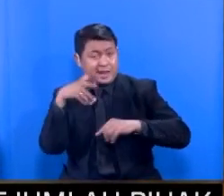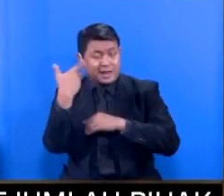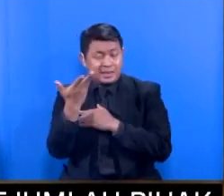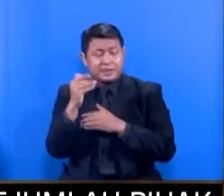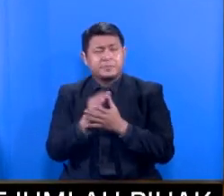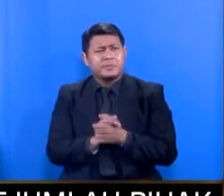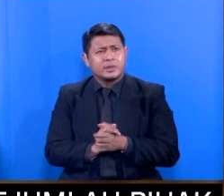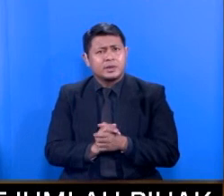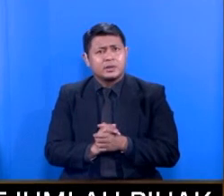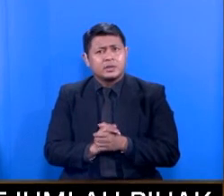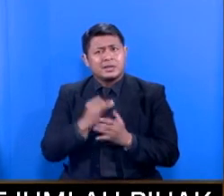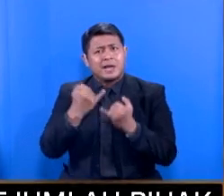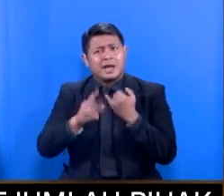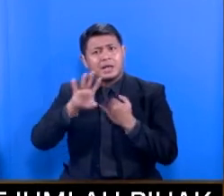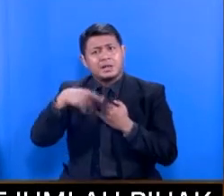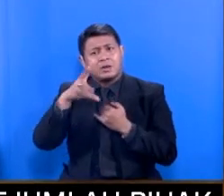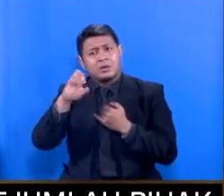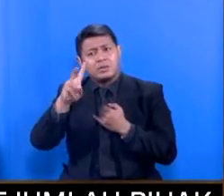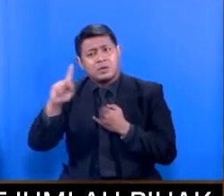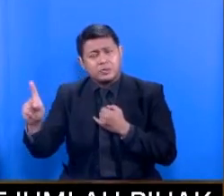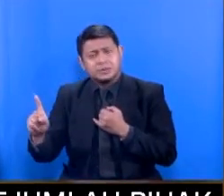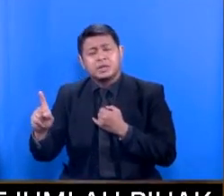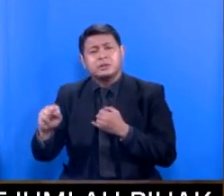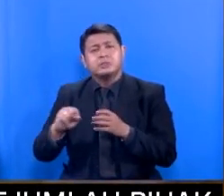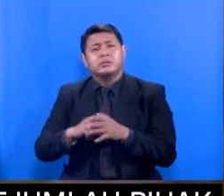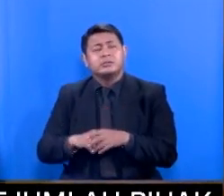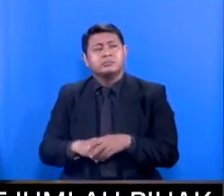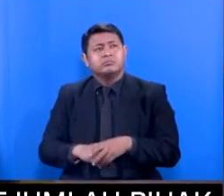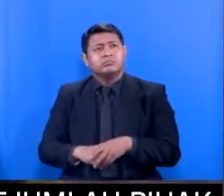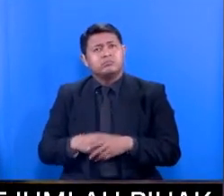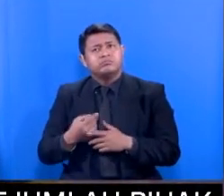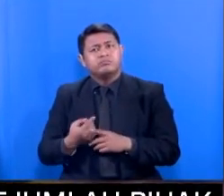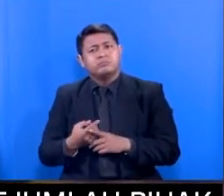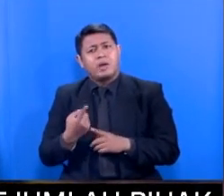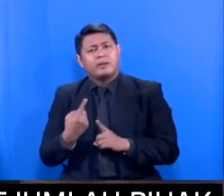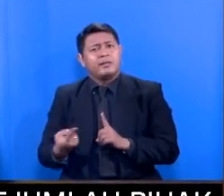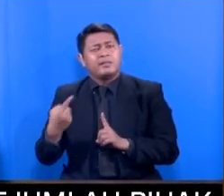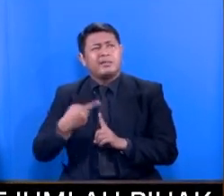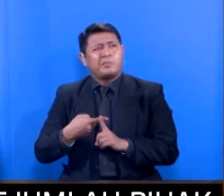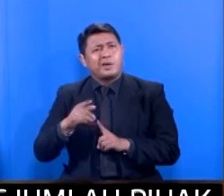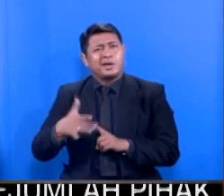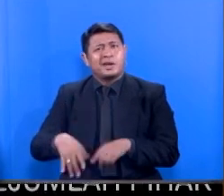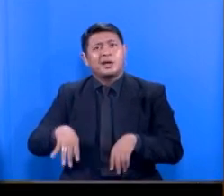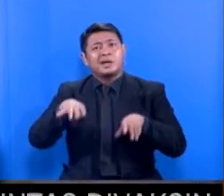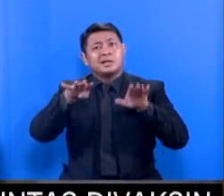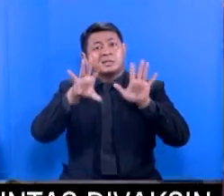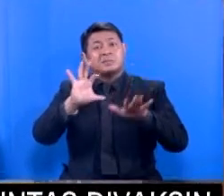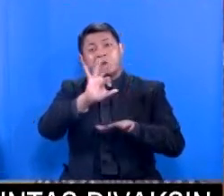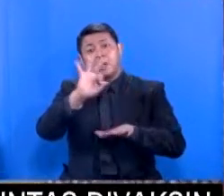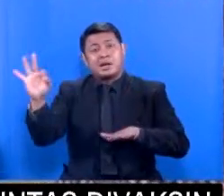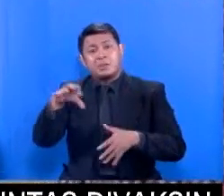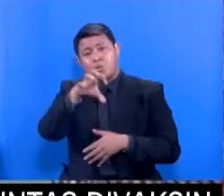di penghujung tahun 2021 itu akan ada tambahan sekitar 9.000 produk.